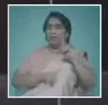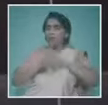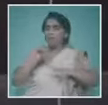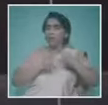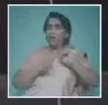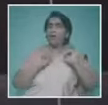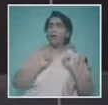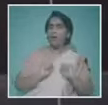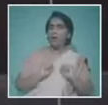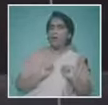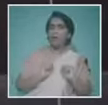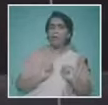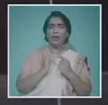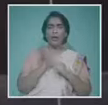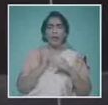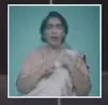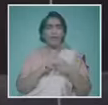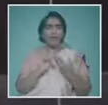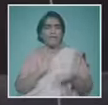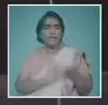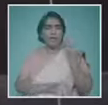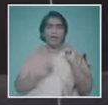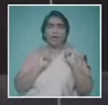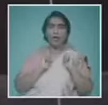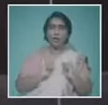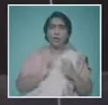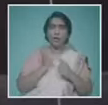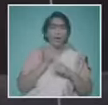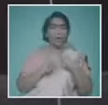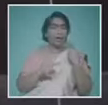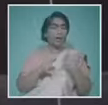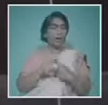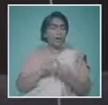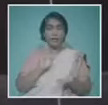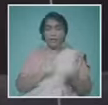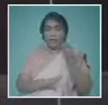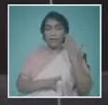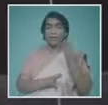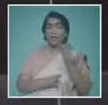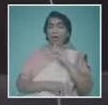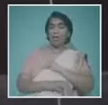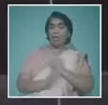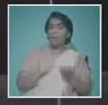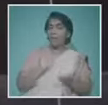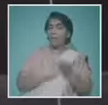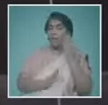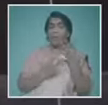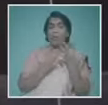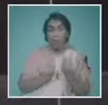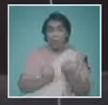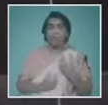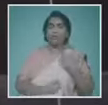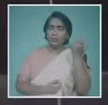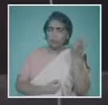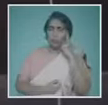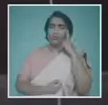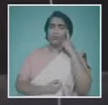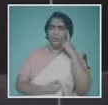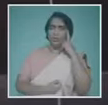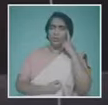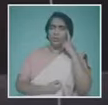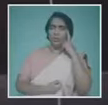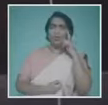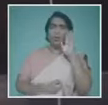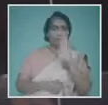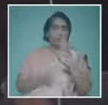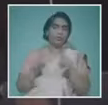කරන්න පුළුවන් කොයි විදිහටද බදු වැඩි කරන්න. අපි බදු වැඩි කරන එකට ආදායම වැඩි කරගන්න එක අවශ්‍යයි කියලා දන්නවා.